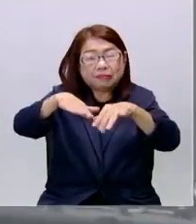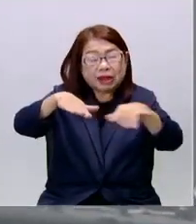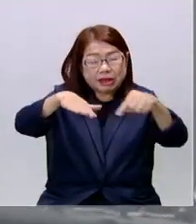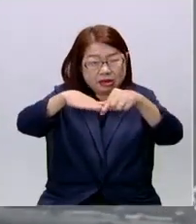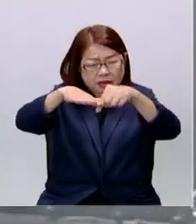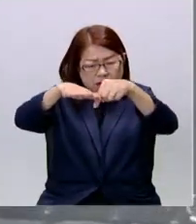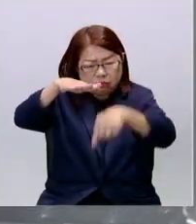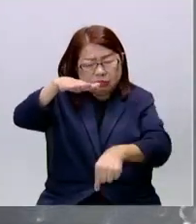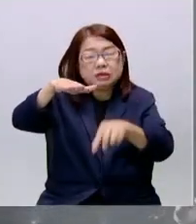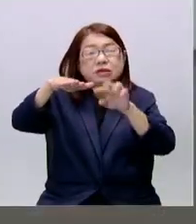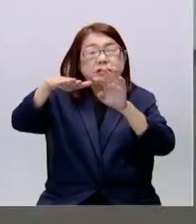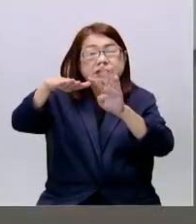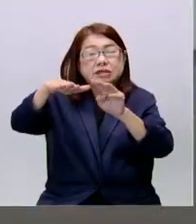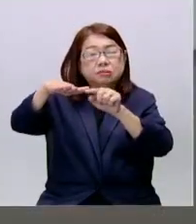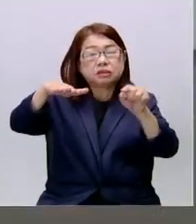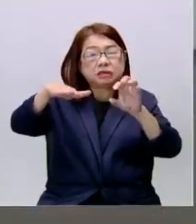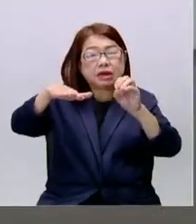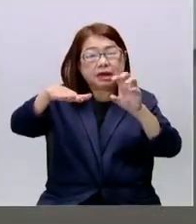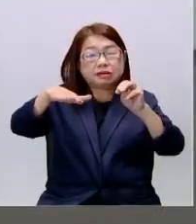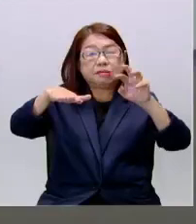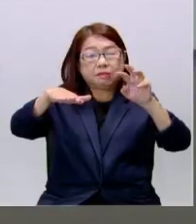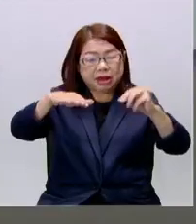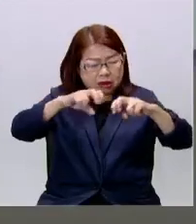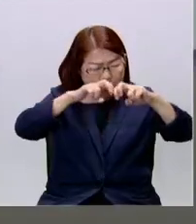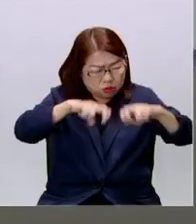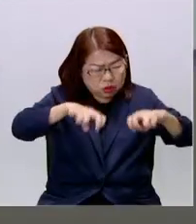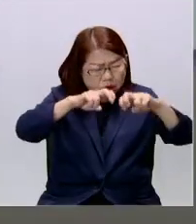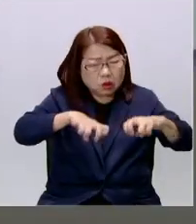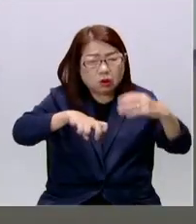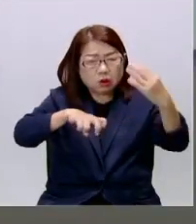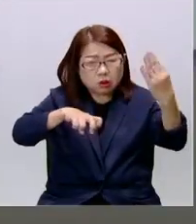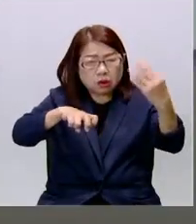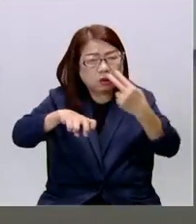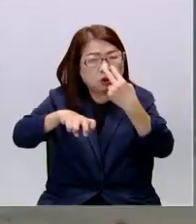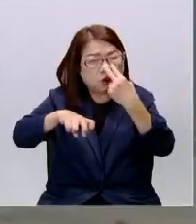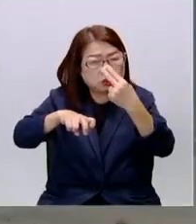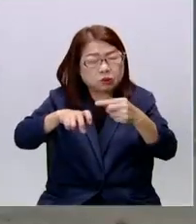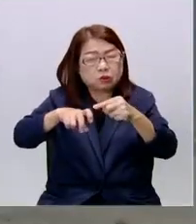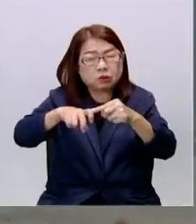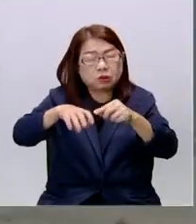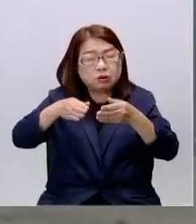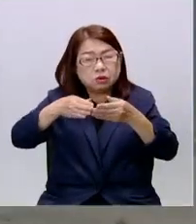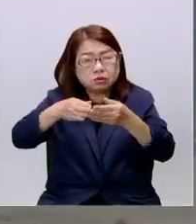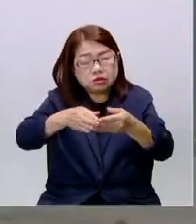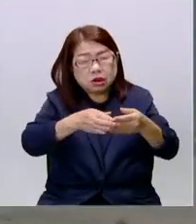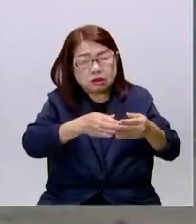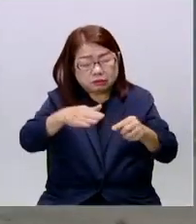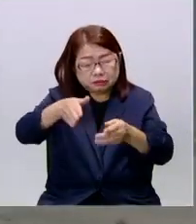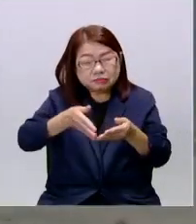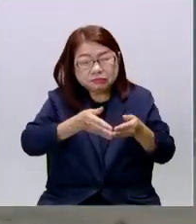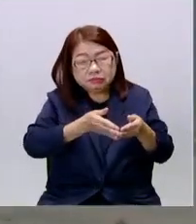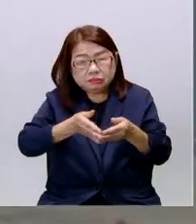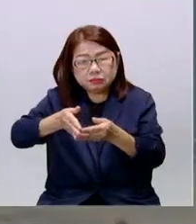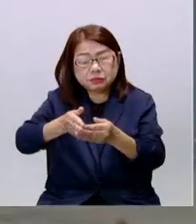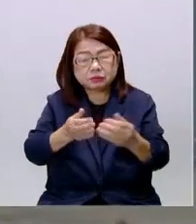ที่มีความลึก 40-50 เมตรมาวิเคราะห์เบื้องต้นว่าเรือหลวงสุโขทัยมีความมั่นคงเพียงพอให้กับเจ้าหน้าที่นักประดาน้ำในการปฏิ